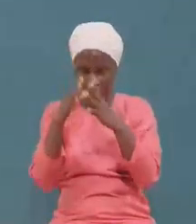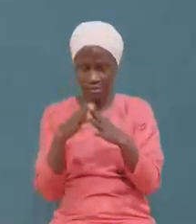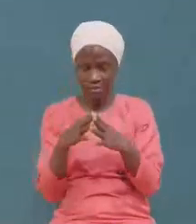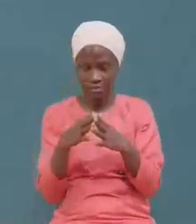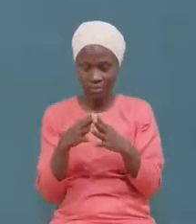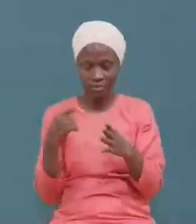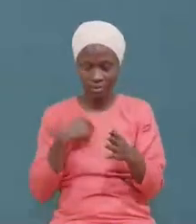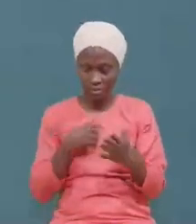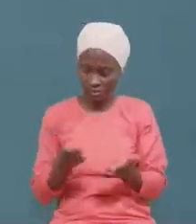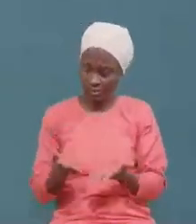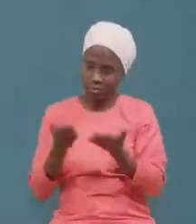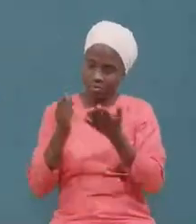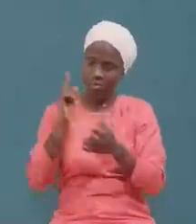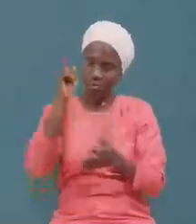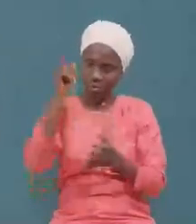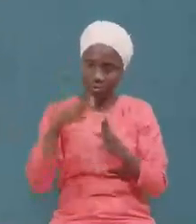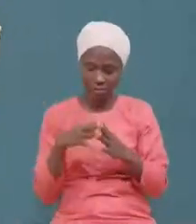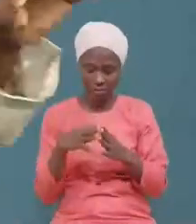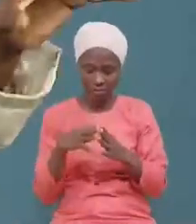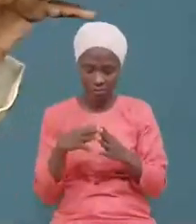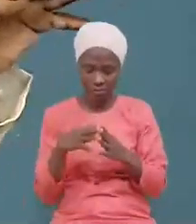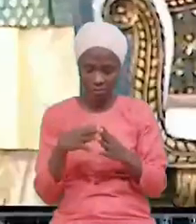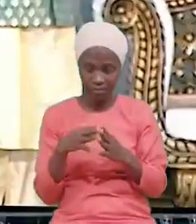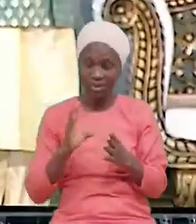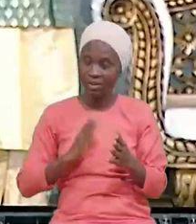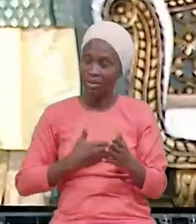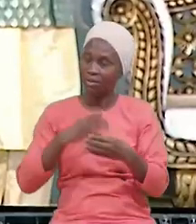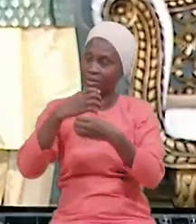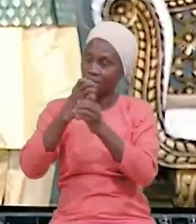t'exaltons, notre Créateur